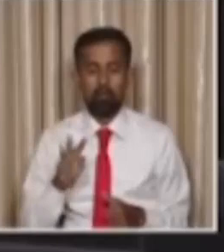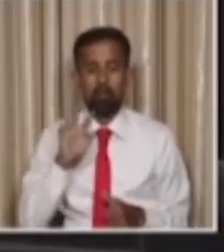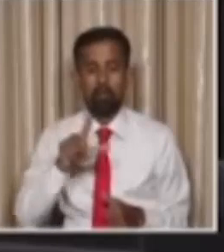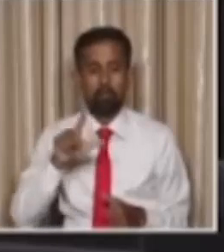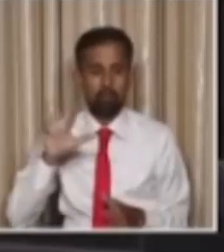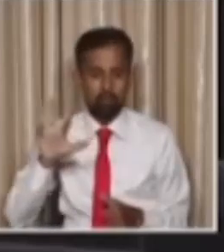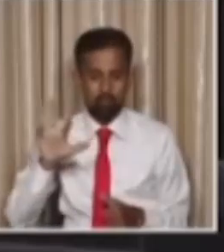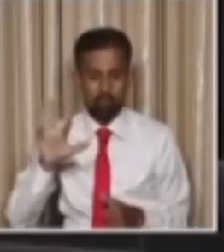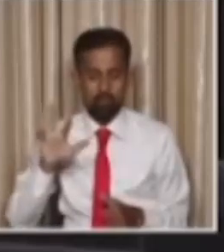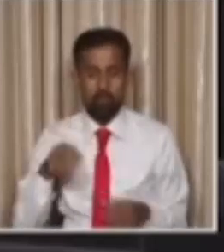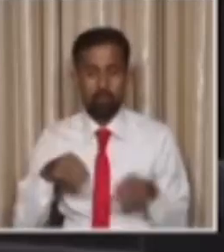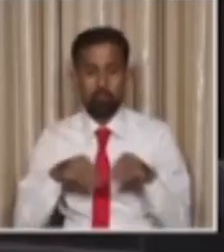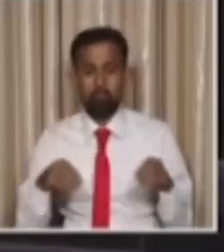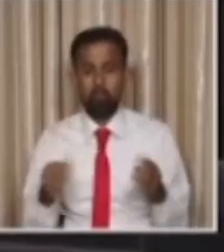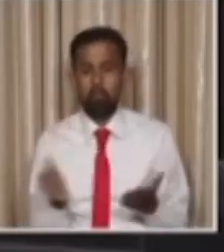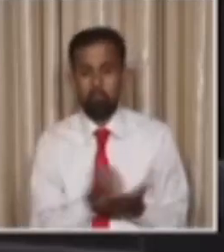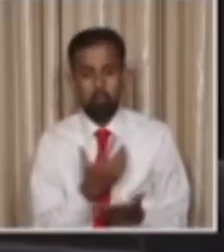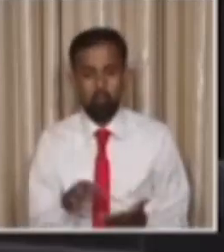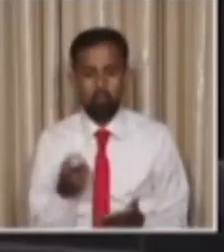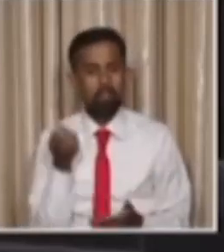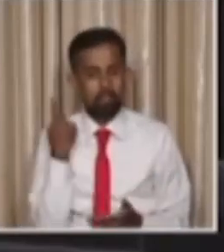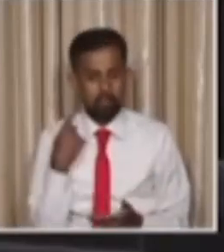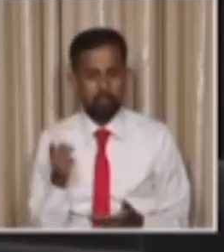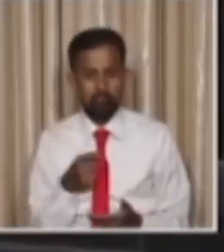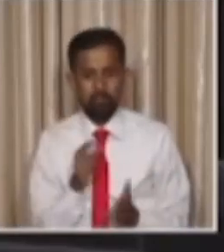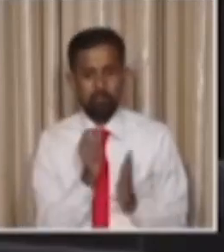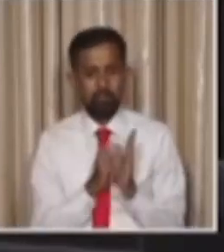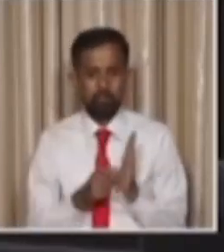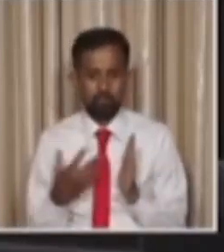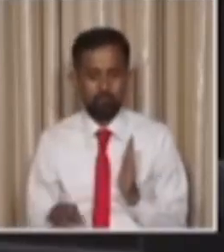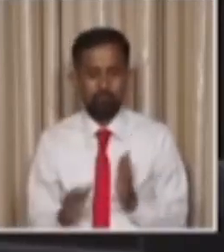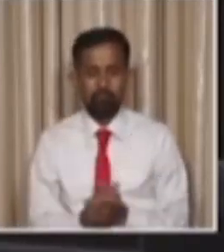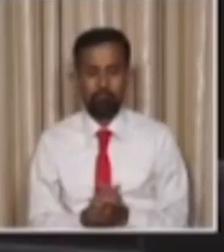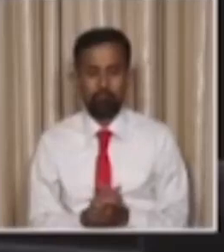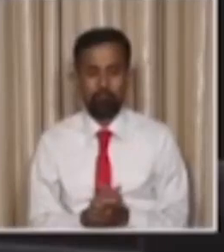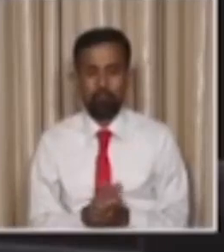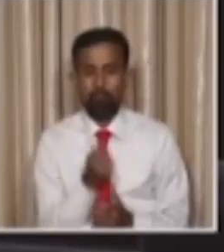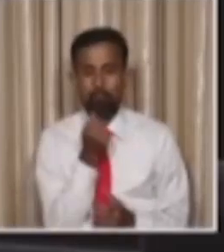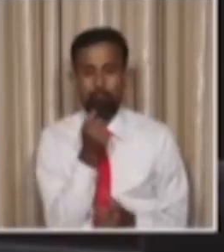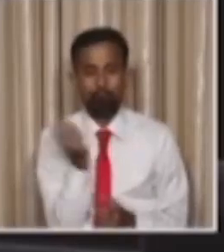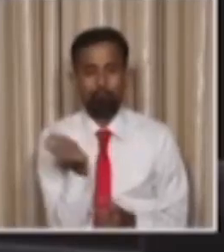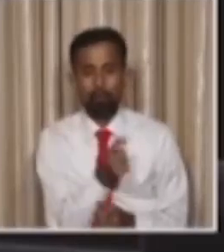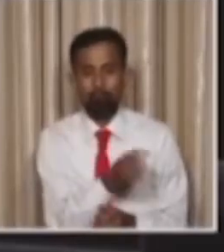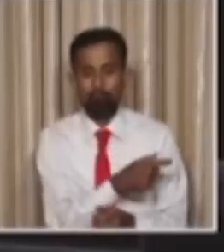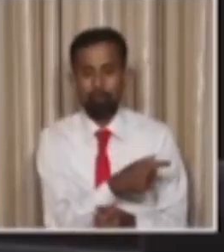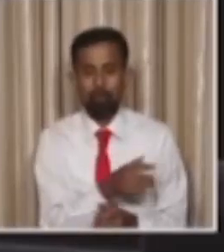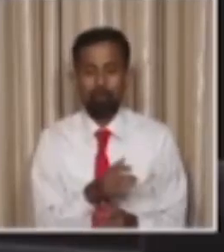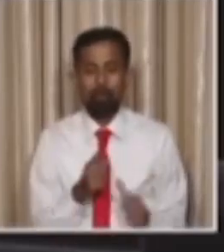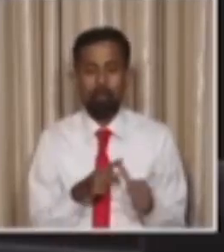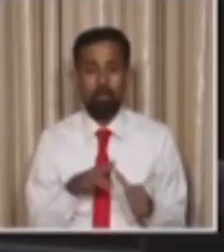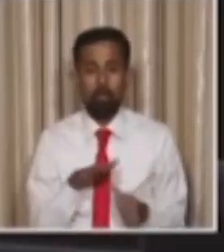51479ක් වගහානි වෙලා තිනවා ඊයේ දවසේ වෙනකොට. ඊළඟට මෙතනදී වී පමණක්